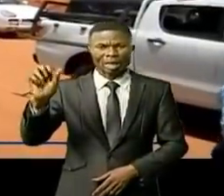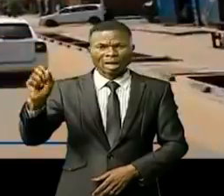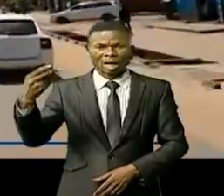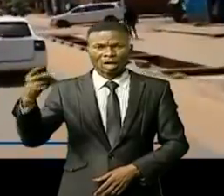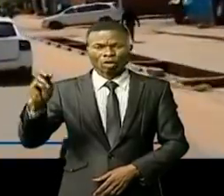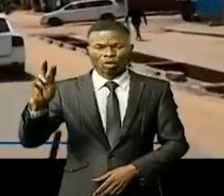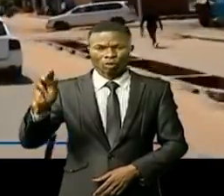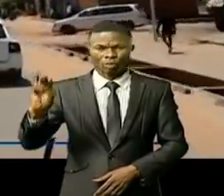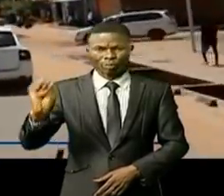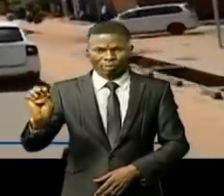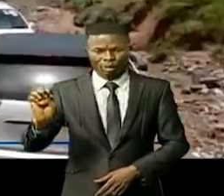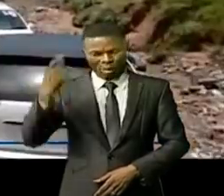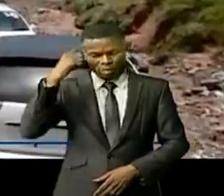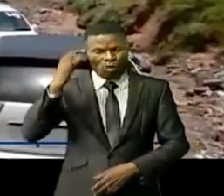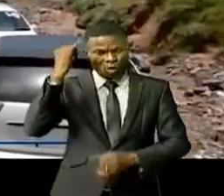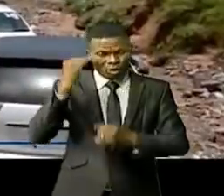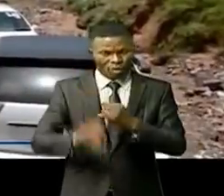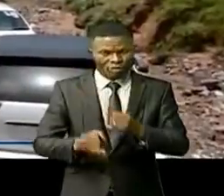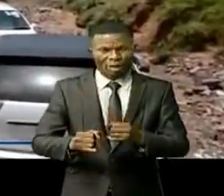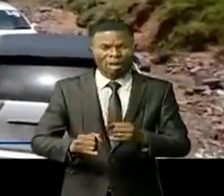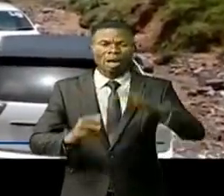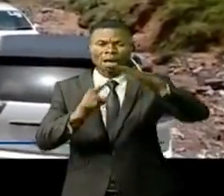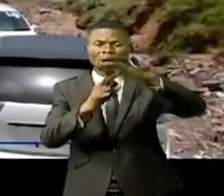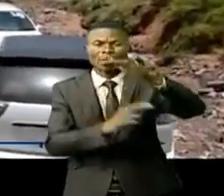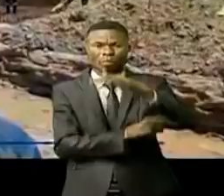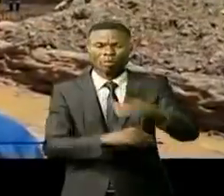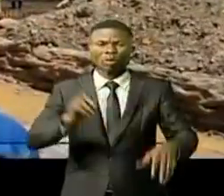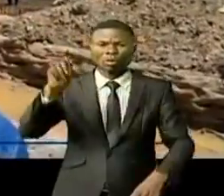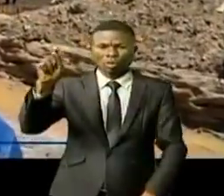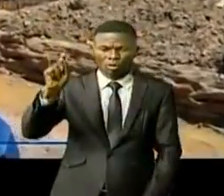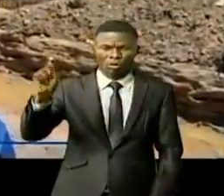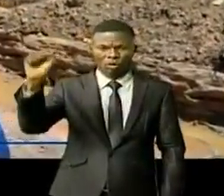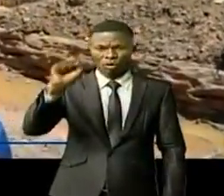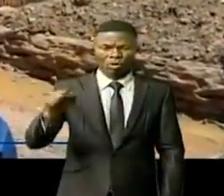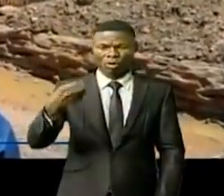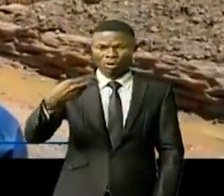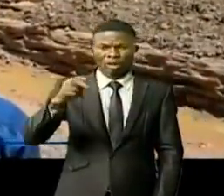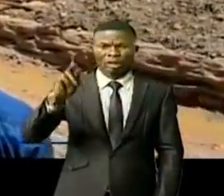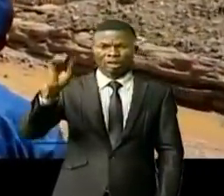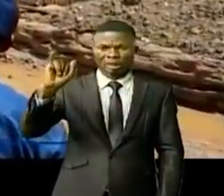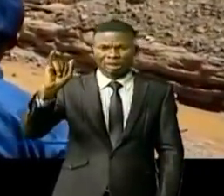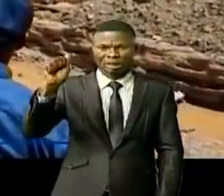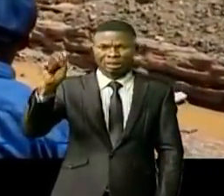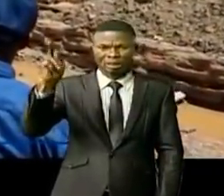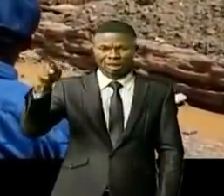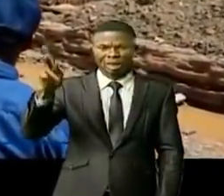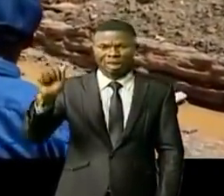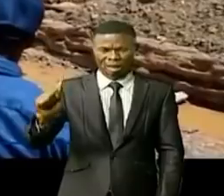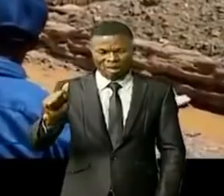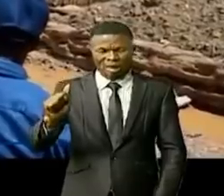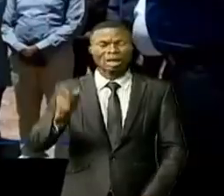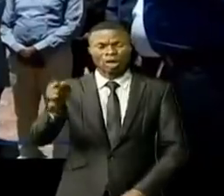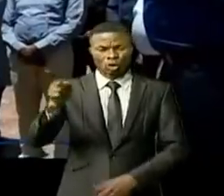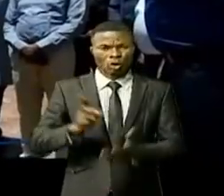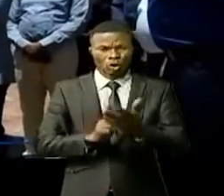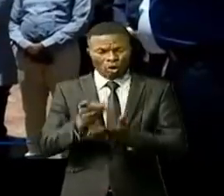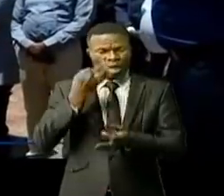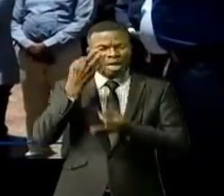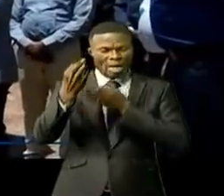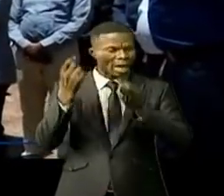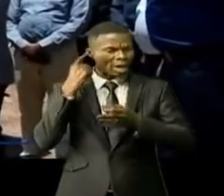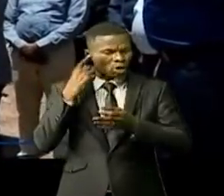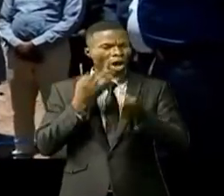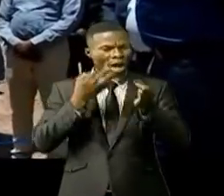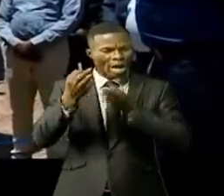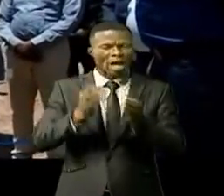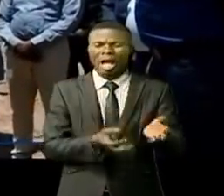Ngungandu pour déboucher sur le pont Tchata. Le patron de la première institution de la province du Cobalt a eu droit aux explications